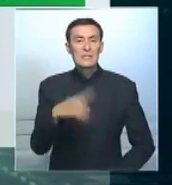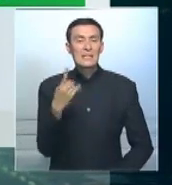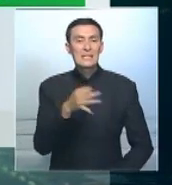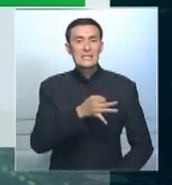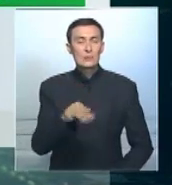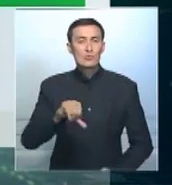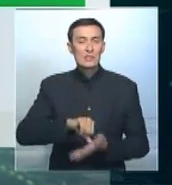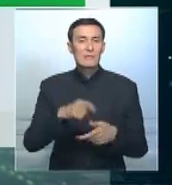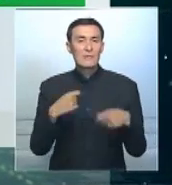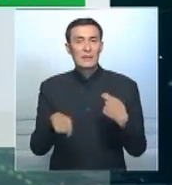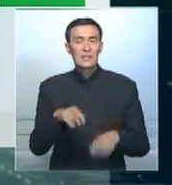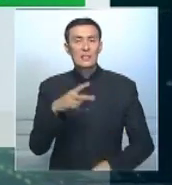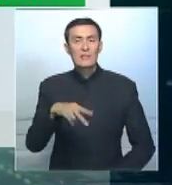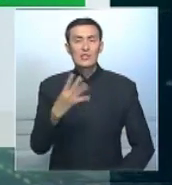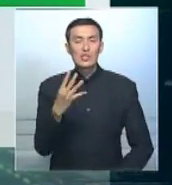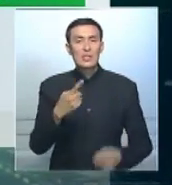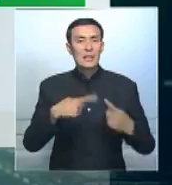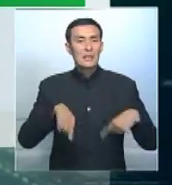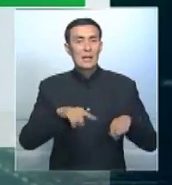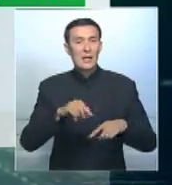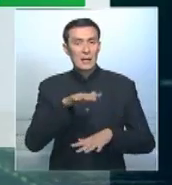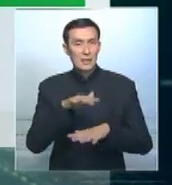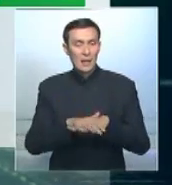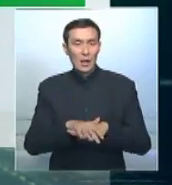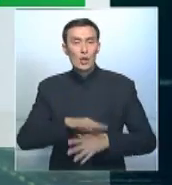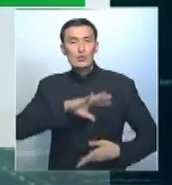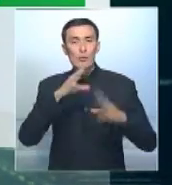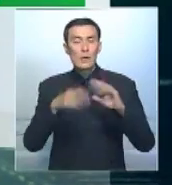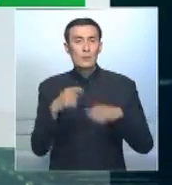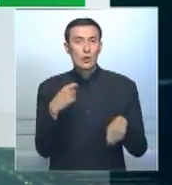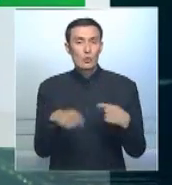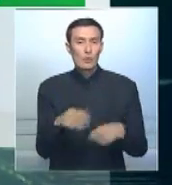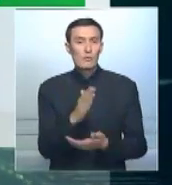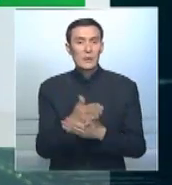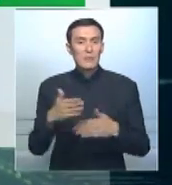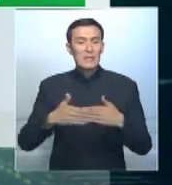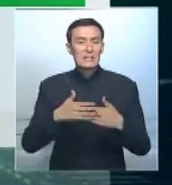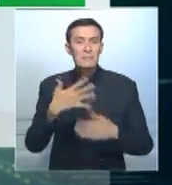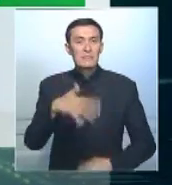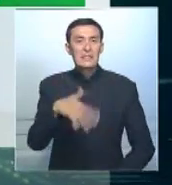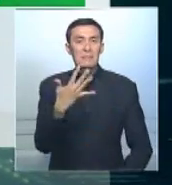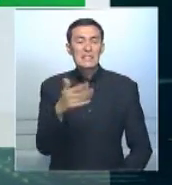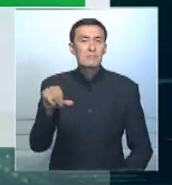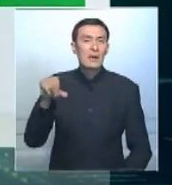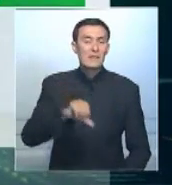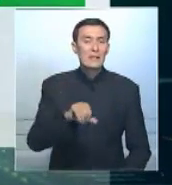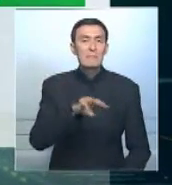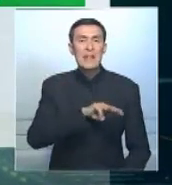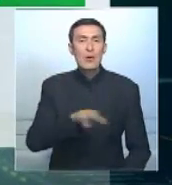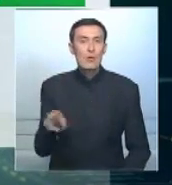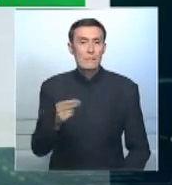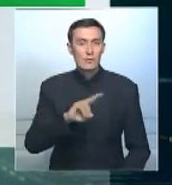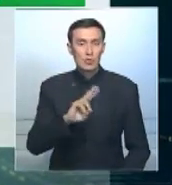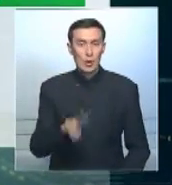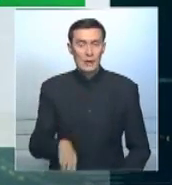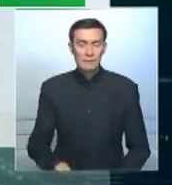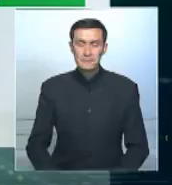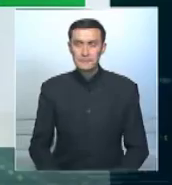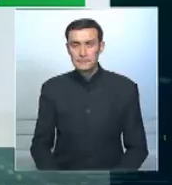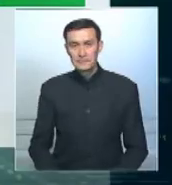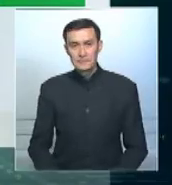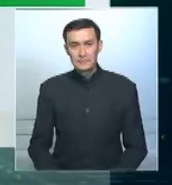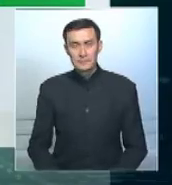работе рынка участвовали 24 трейдера. Суммарный объем торгов приблизился к 55,5 миллионам долларов.